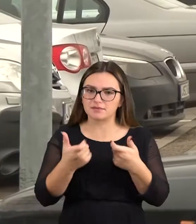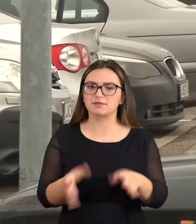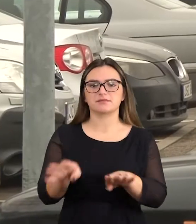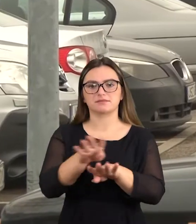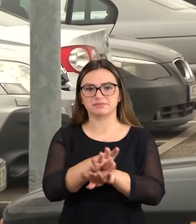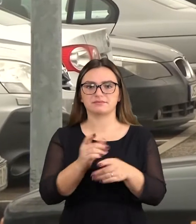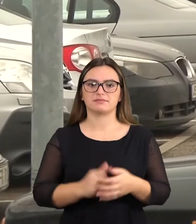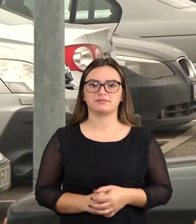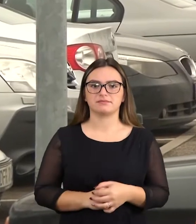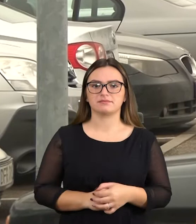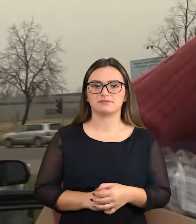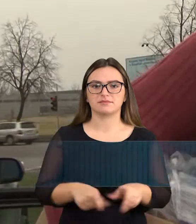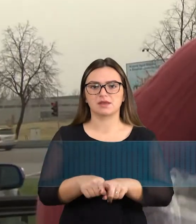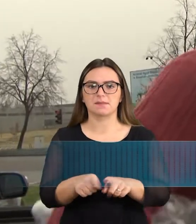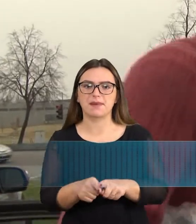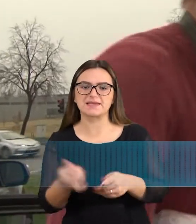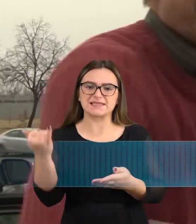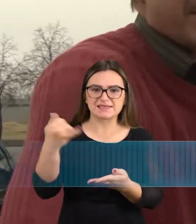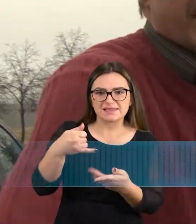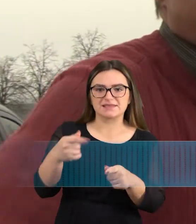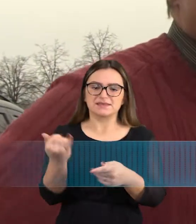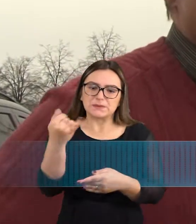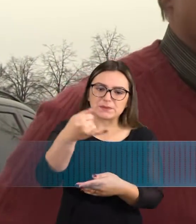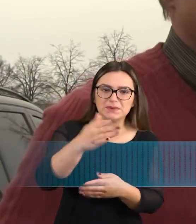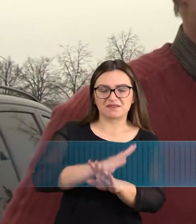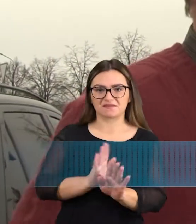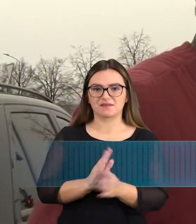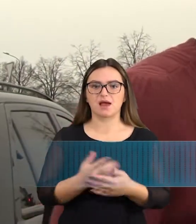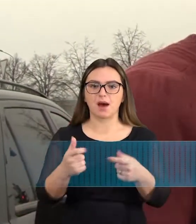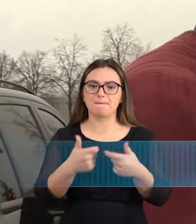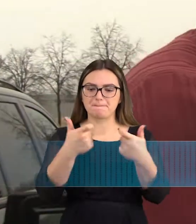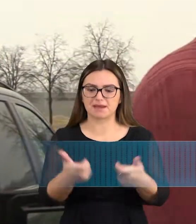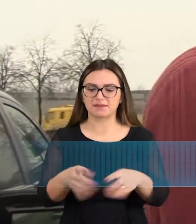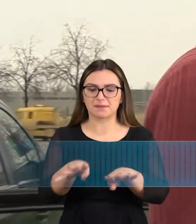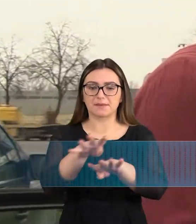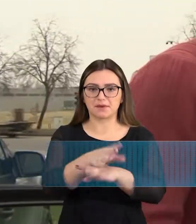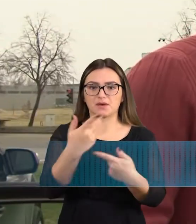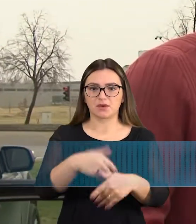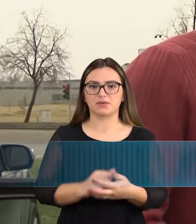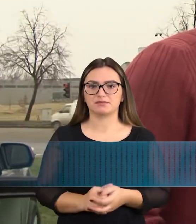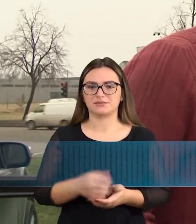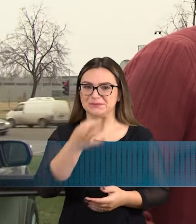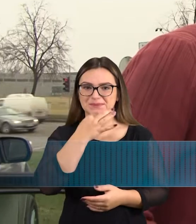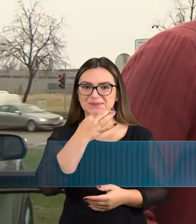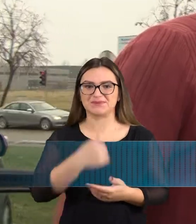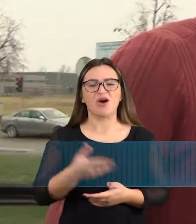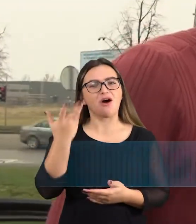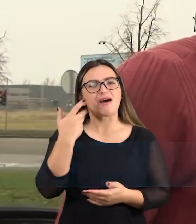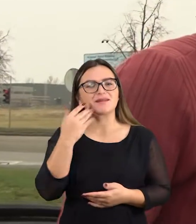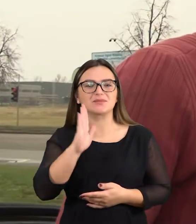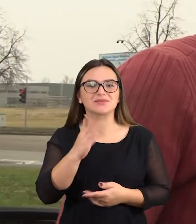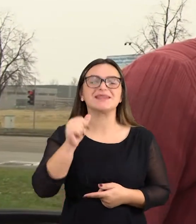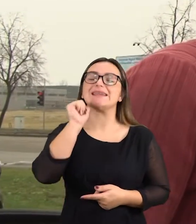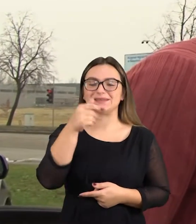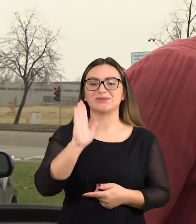padangas pasikeičiam, o daugiau tai skyšio žeminių įsipilam ir viskas. Ar jau pasikeitėt tą padangas? Dar ne. Kada